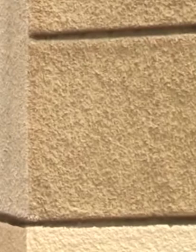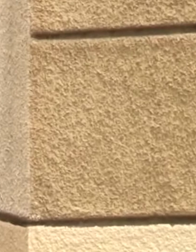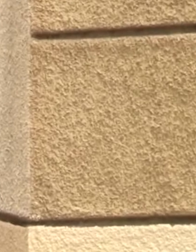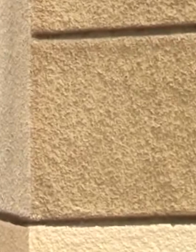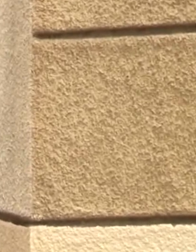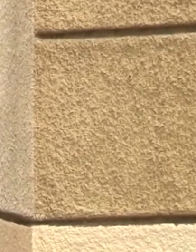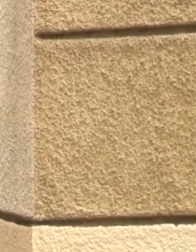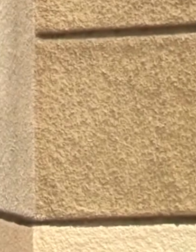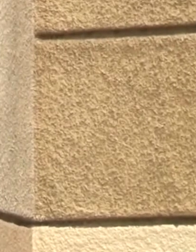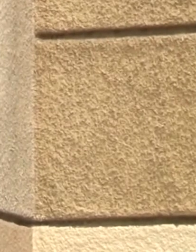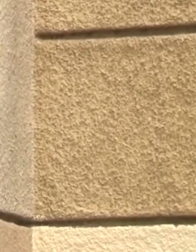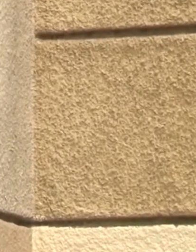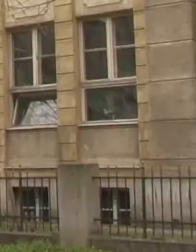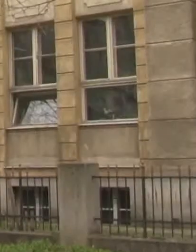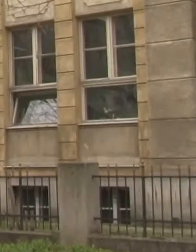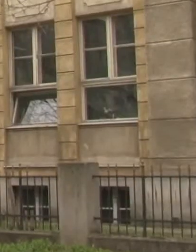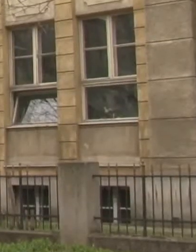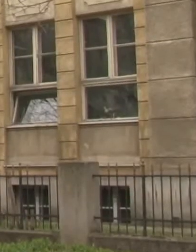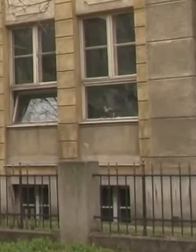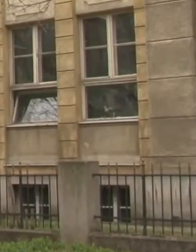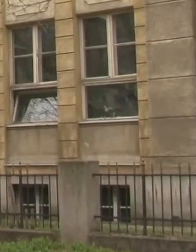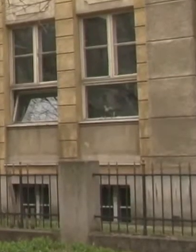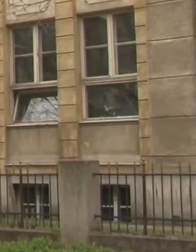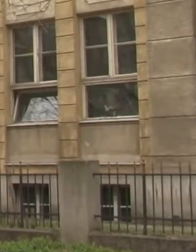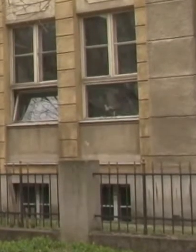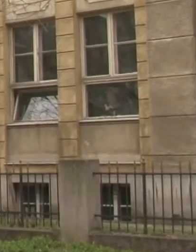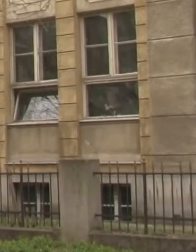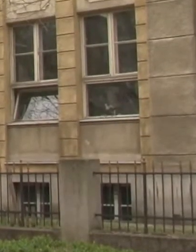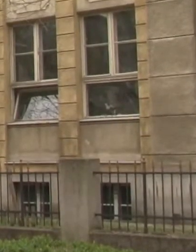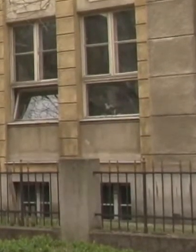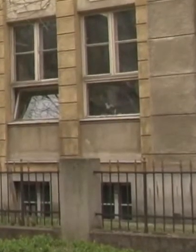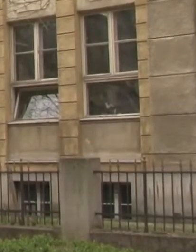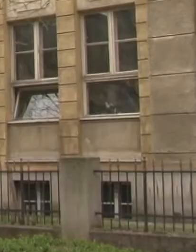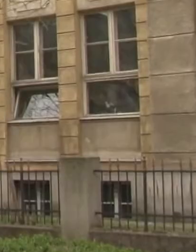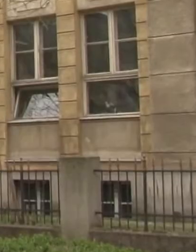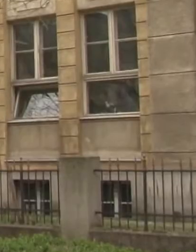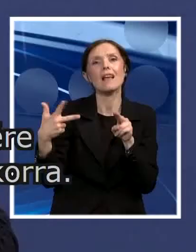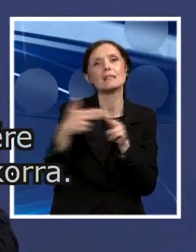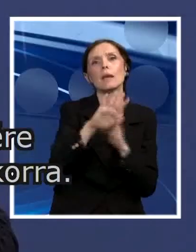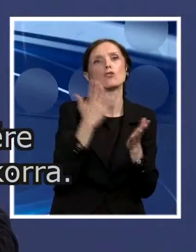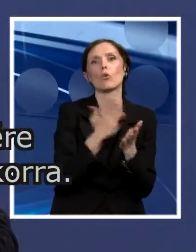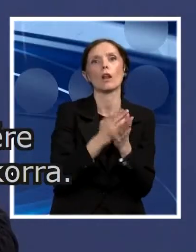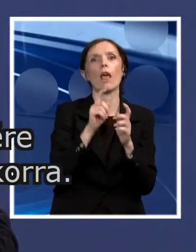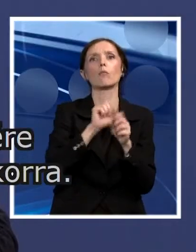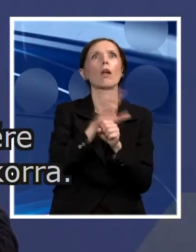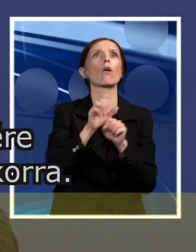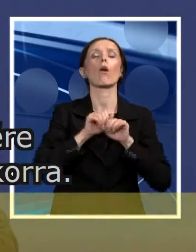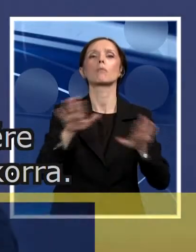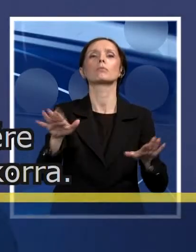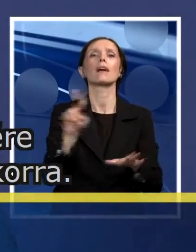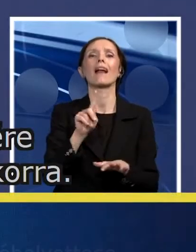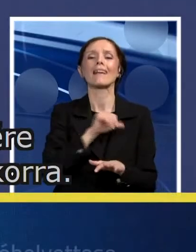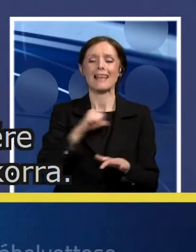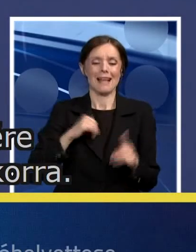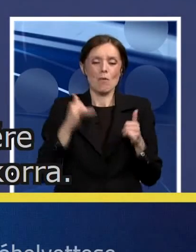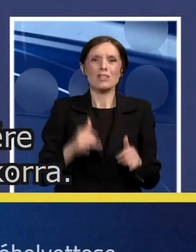adhat okot. Amennyiben a polgárok minden előírást betartanak, akkor előbb legyőzhetjük a vírust. To nije samo sada za pred